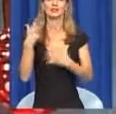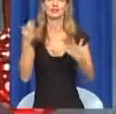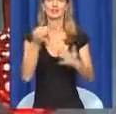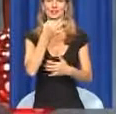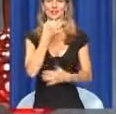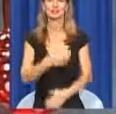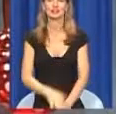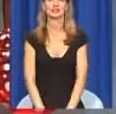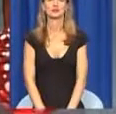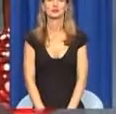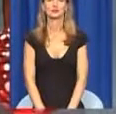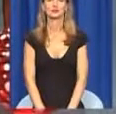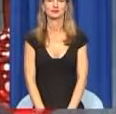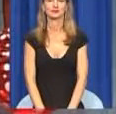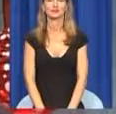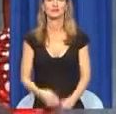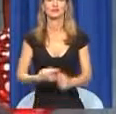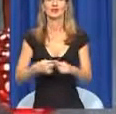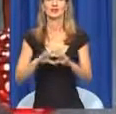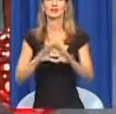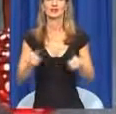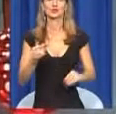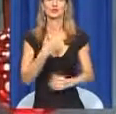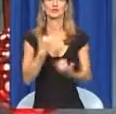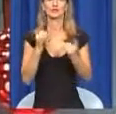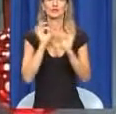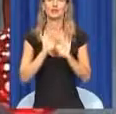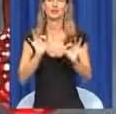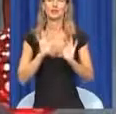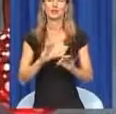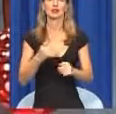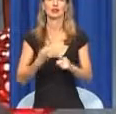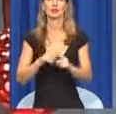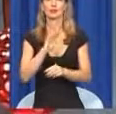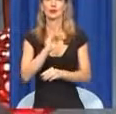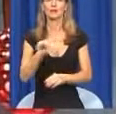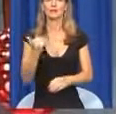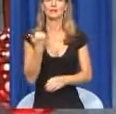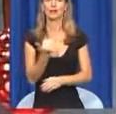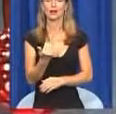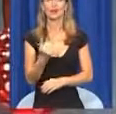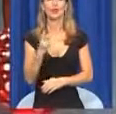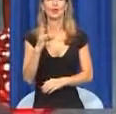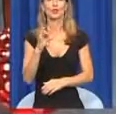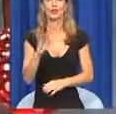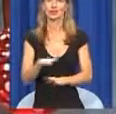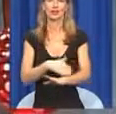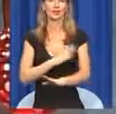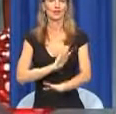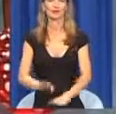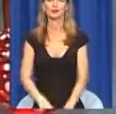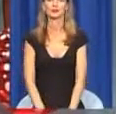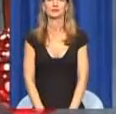подобається. Ну, от, в принципі, це все, що ми вам хотіли сьогодні розповісти, тому прощаємося з вами, але ненадовго.